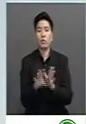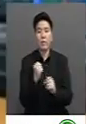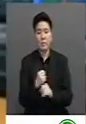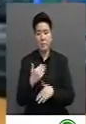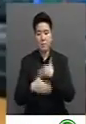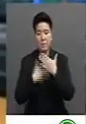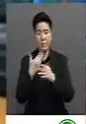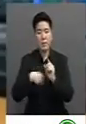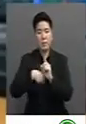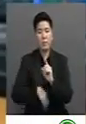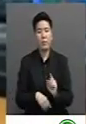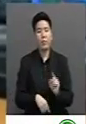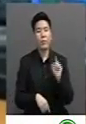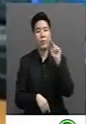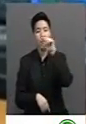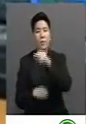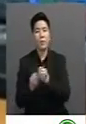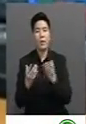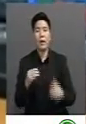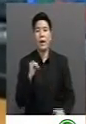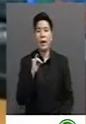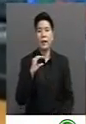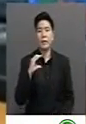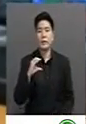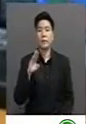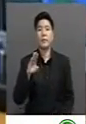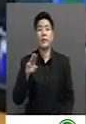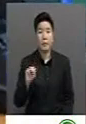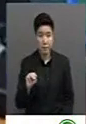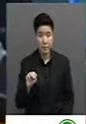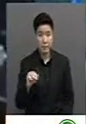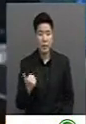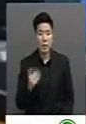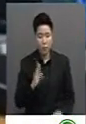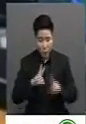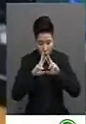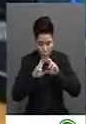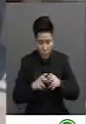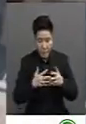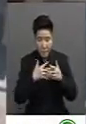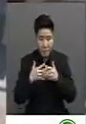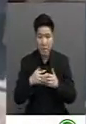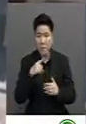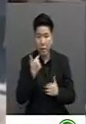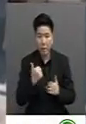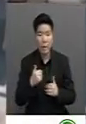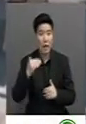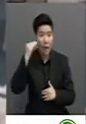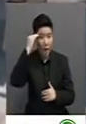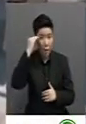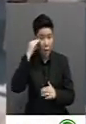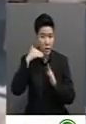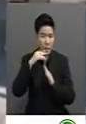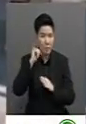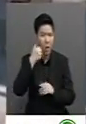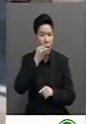พัฒนาขีปนาวุธข้ามทวีปหรือ ICBM นักวิเคราะห์ในสหรัฐเตือนว่าเกาหลีเหนืออาจจะกำลังเตรีย